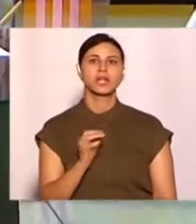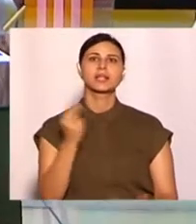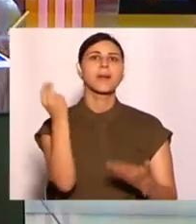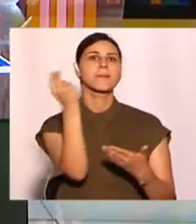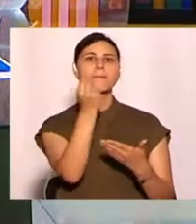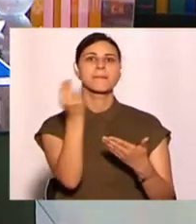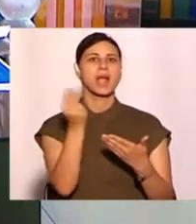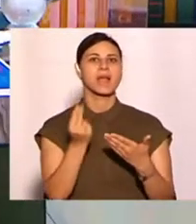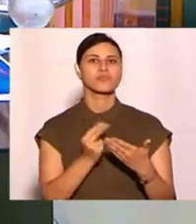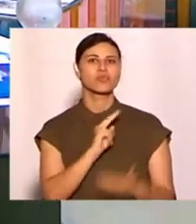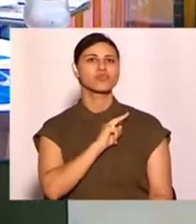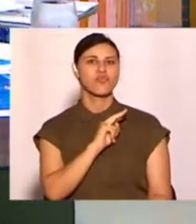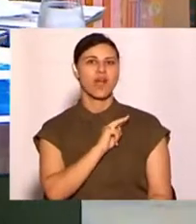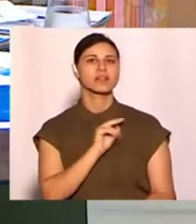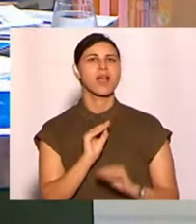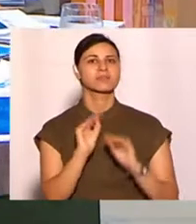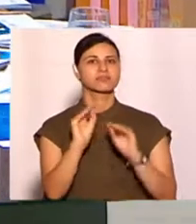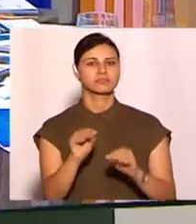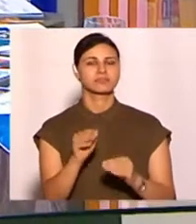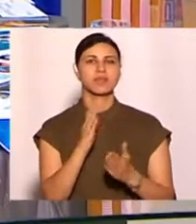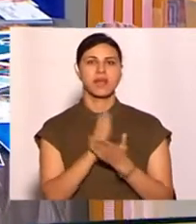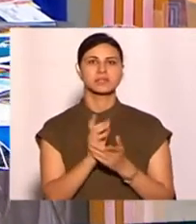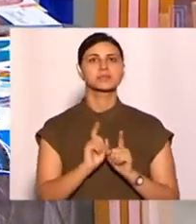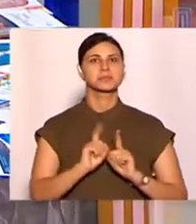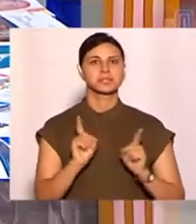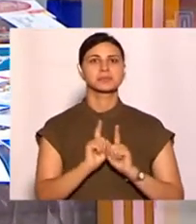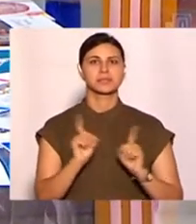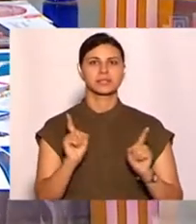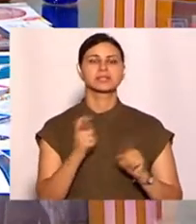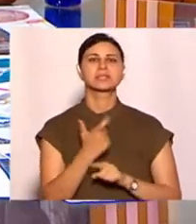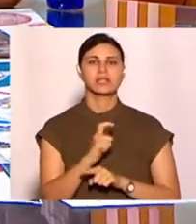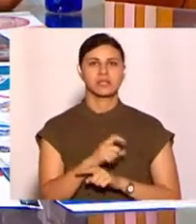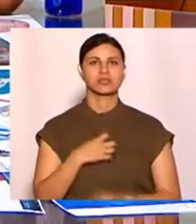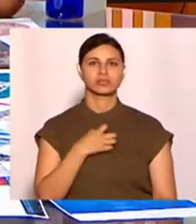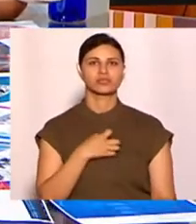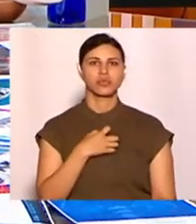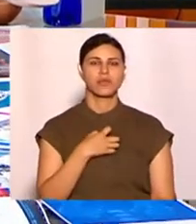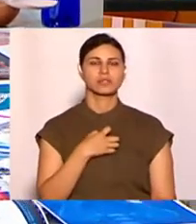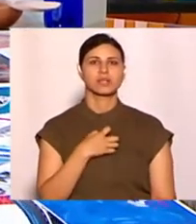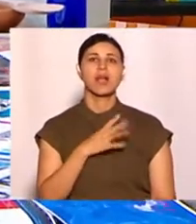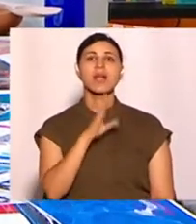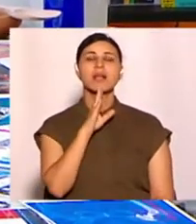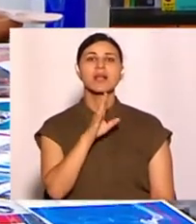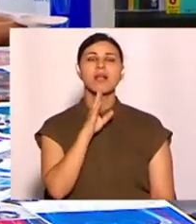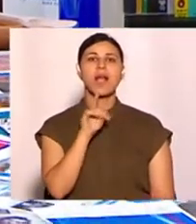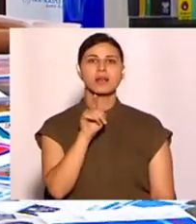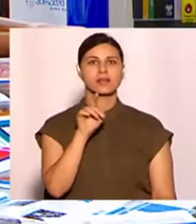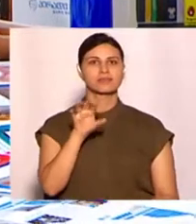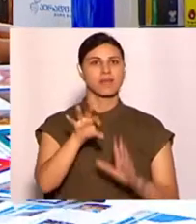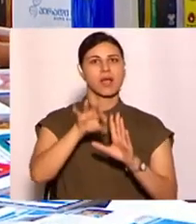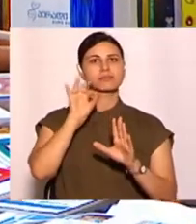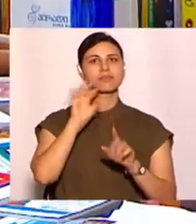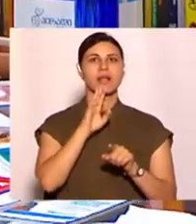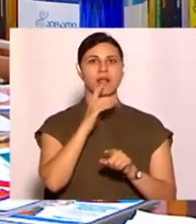თუ შთაგონების საგანი ხდება, არის ესთეტიკის სფეროდან, ძალიან მნიშვნელოვანია ქალის იდენტობისათვის, იმისათვის,